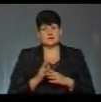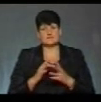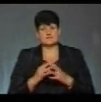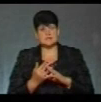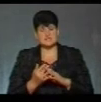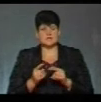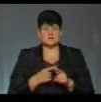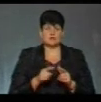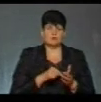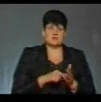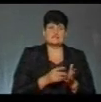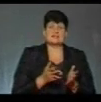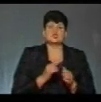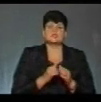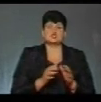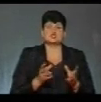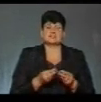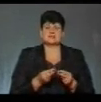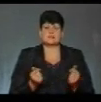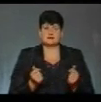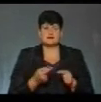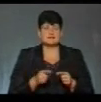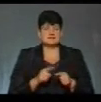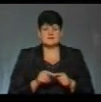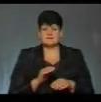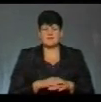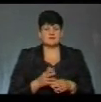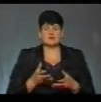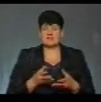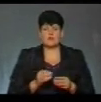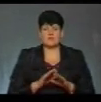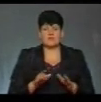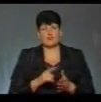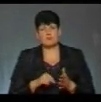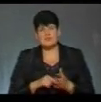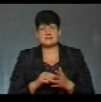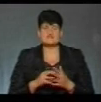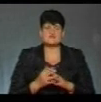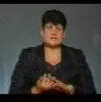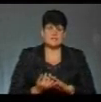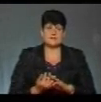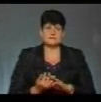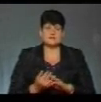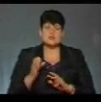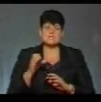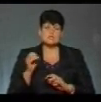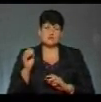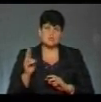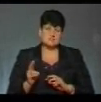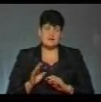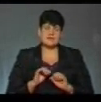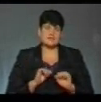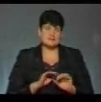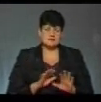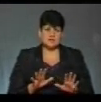Де частіше зникають діти? Ну, цей фактор не впливає. Чи в місті, чи в селі, чи соціально